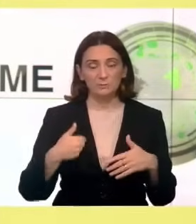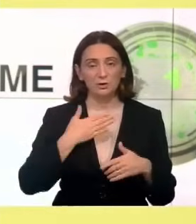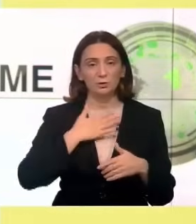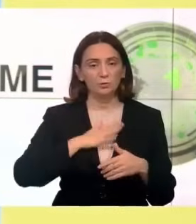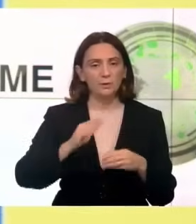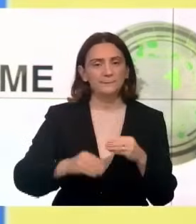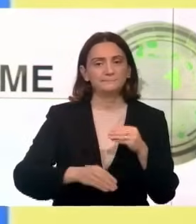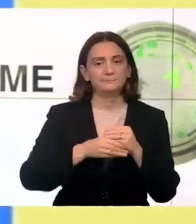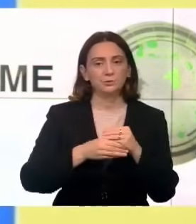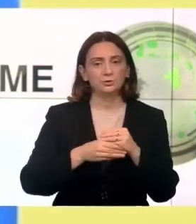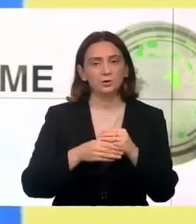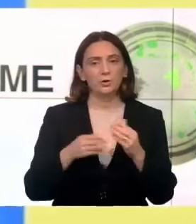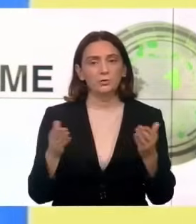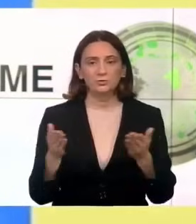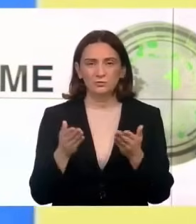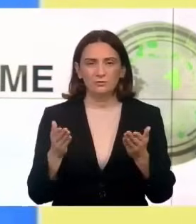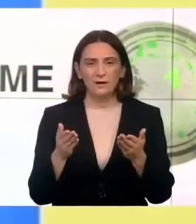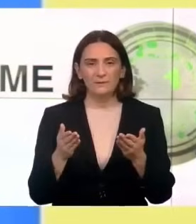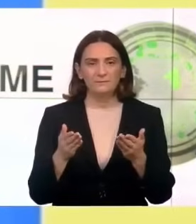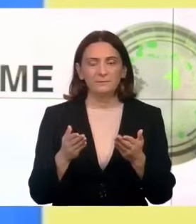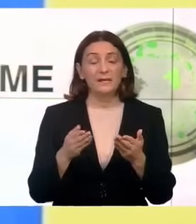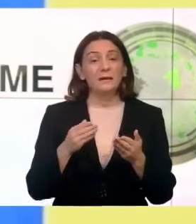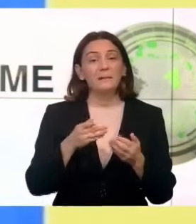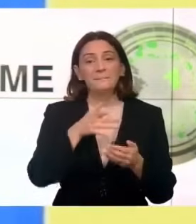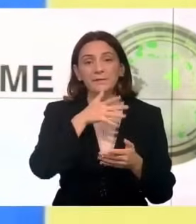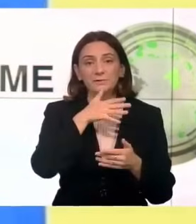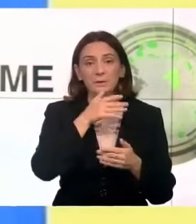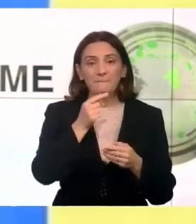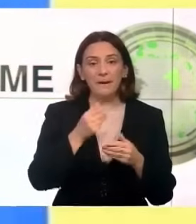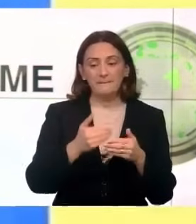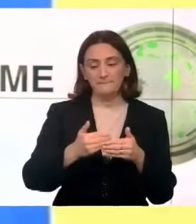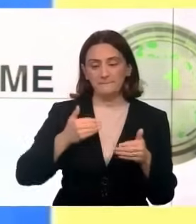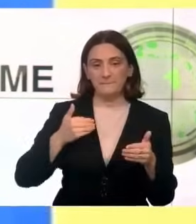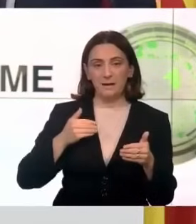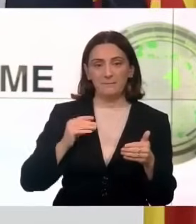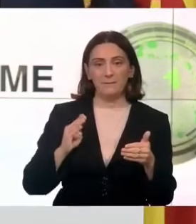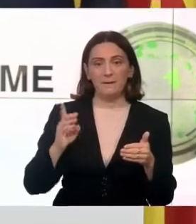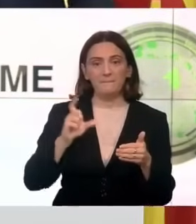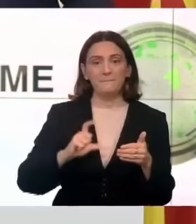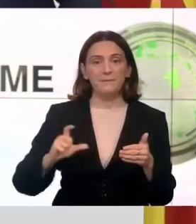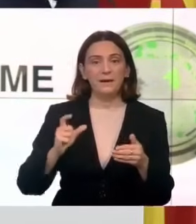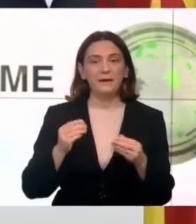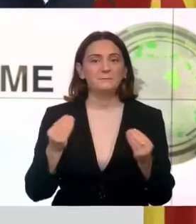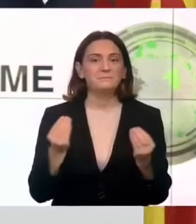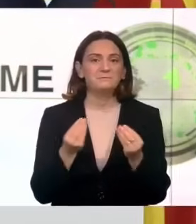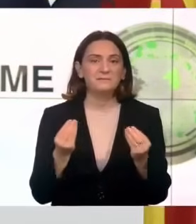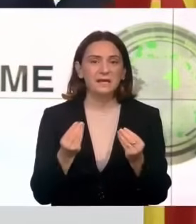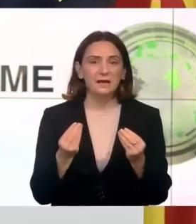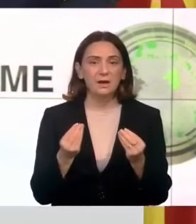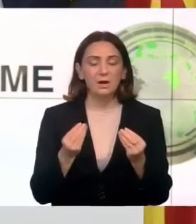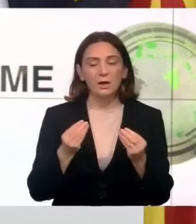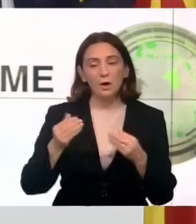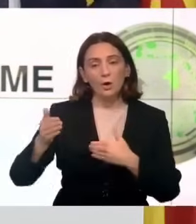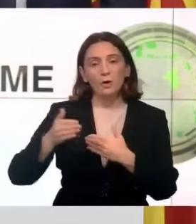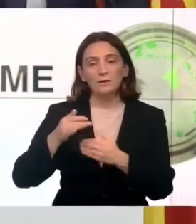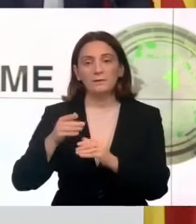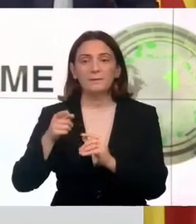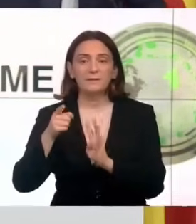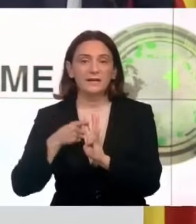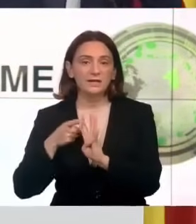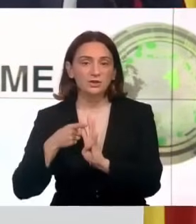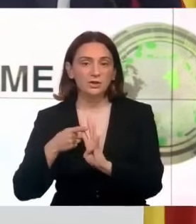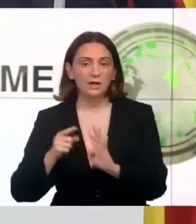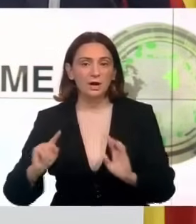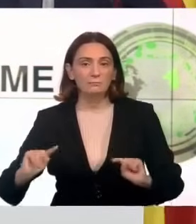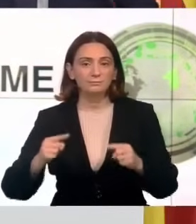në vend do të bashkoheni dhe do të ndërmjerni hapat e rëndësishme për përparim. Kryeministri Maqedonisë së Veriut Hristian Mickoski